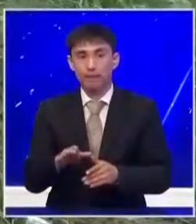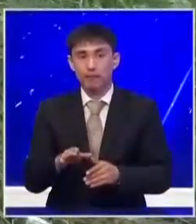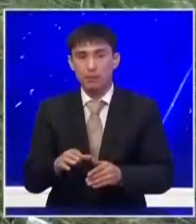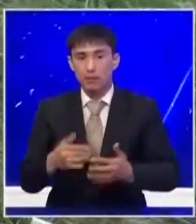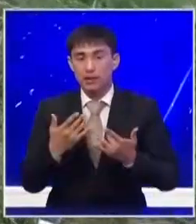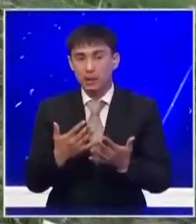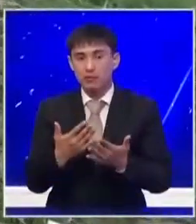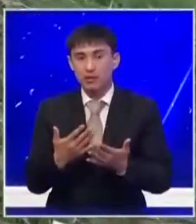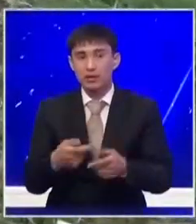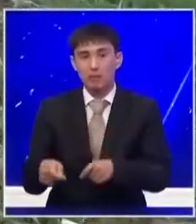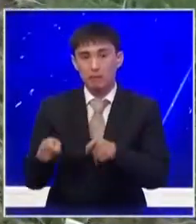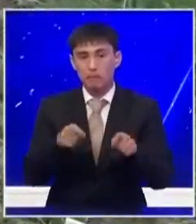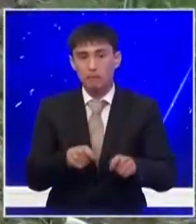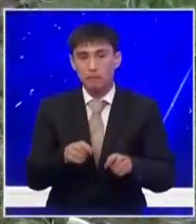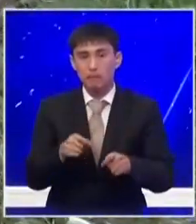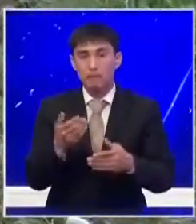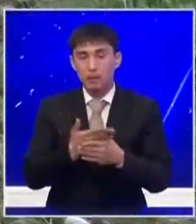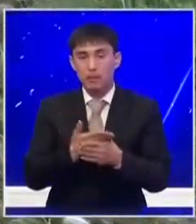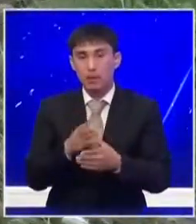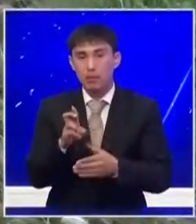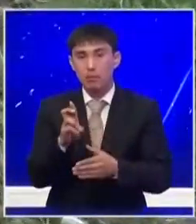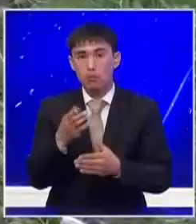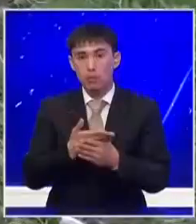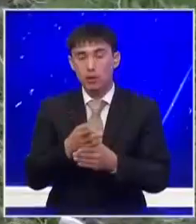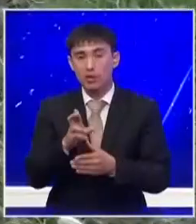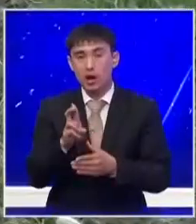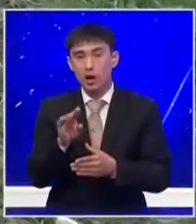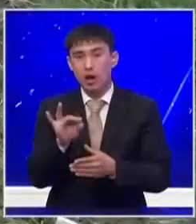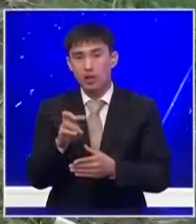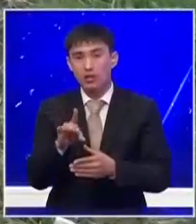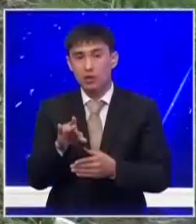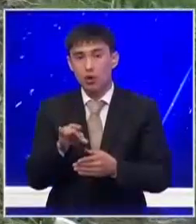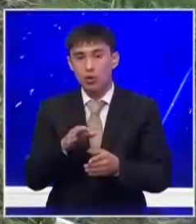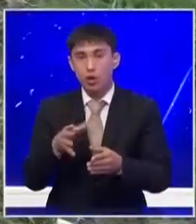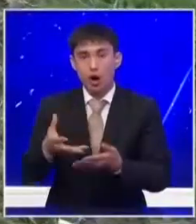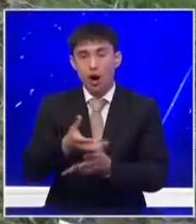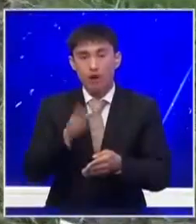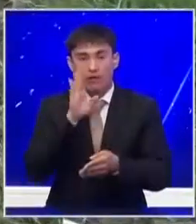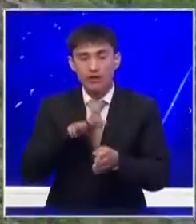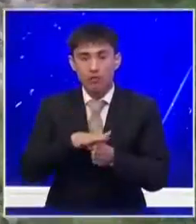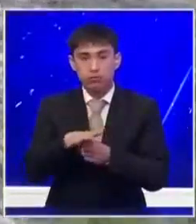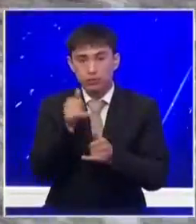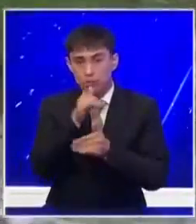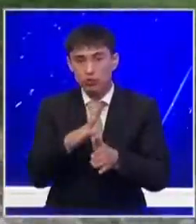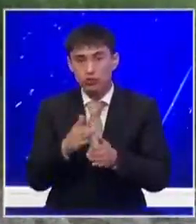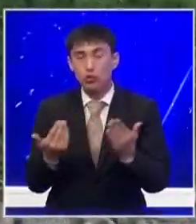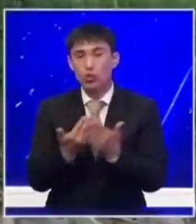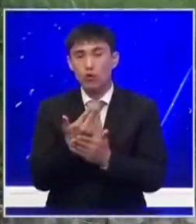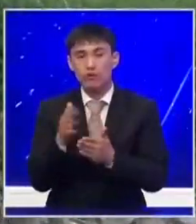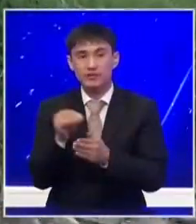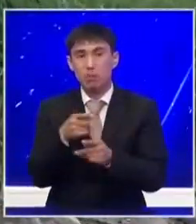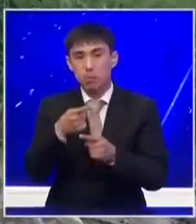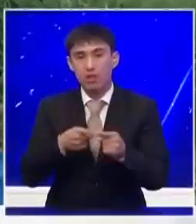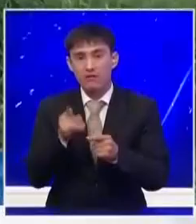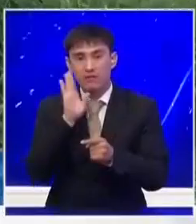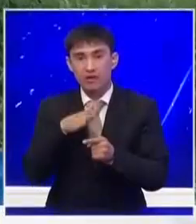нам рядом вспомогательный канал прокопали, но он тоже не выдерживает объема. Тем более он новый, вся там половина